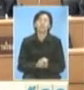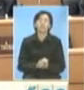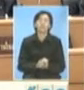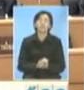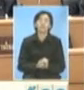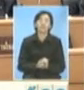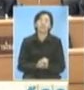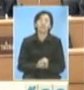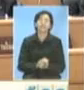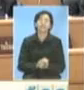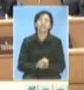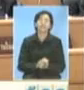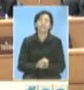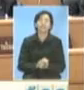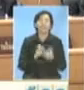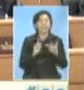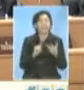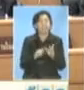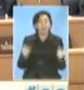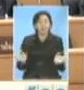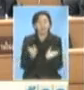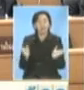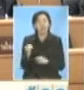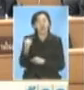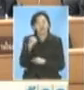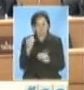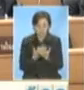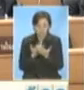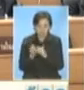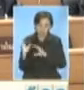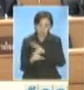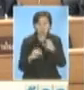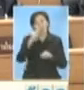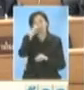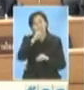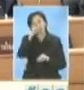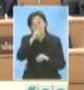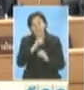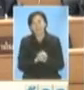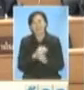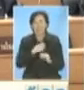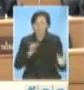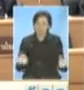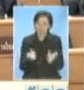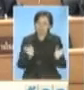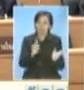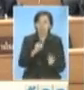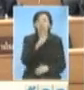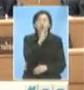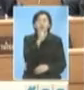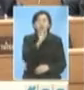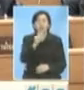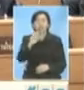กับในอีกส่วนนึงก็คือสร้างความเข้มแข็งของนักลงทุนไทยในประเทศไทยเพื่อคอยถ้าเกิด AC เ